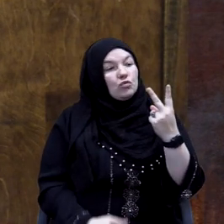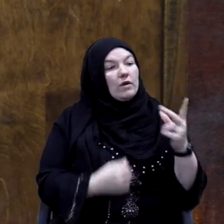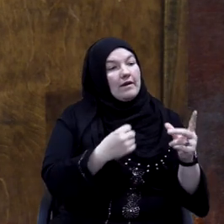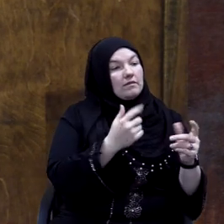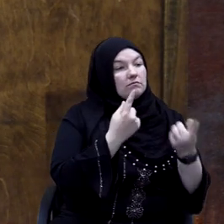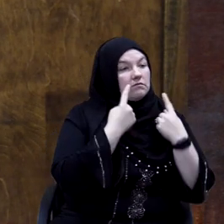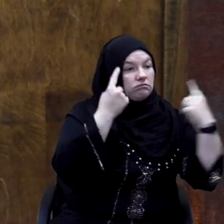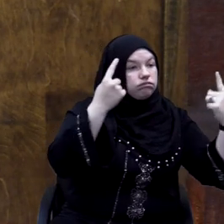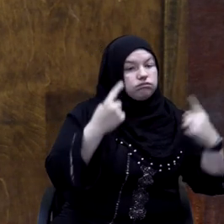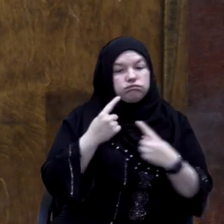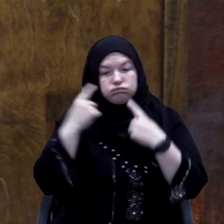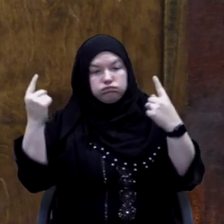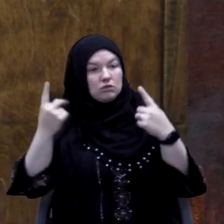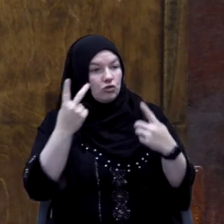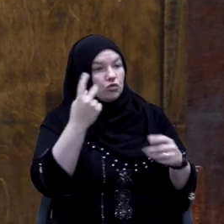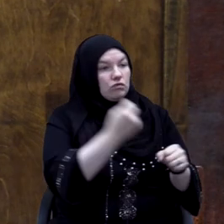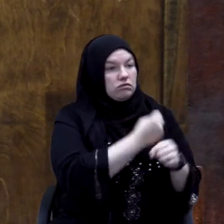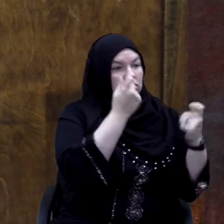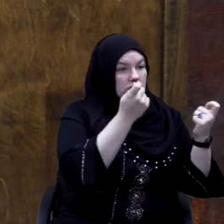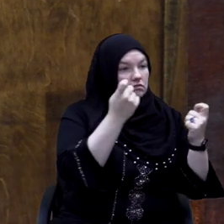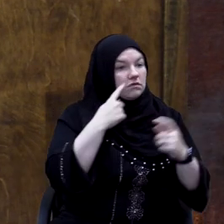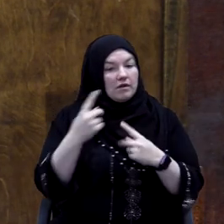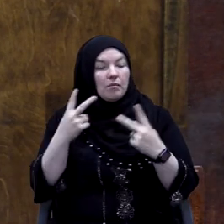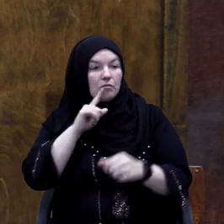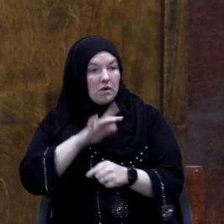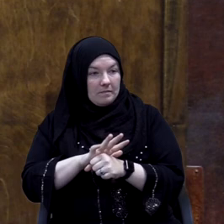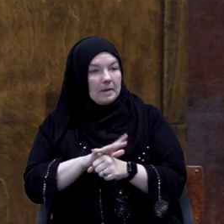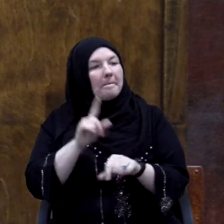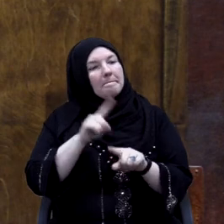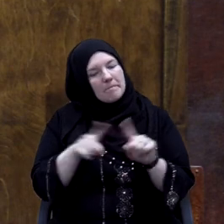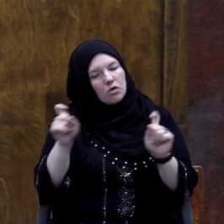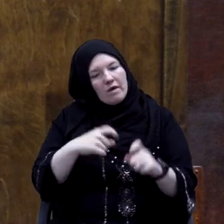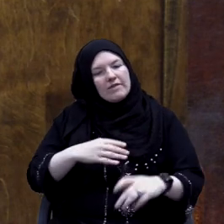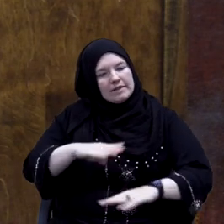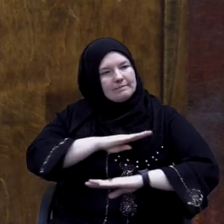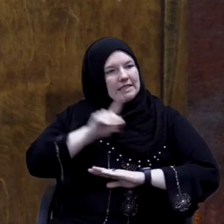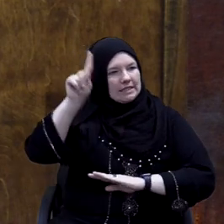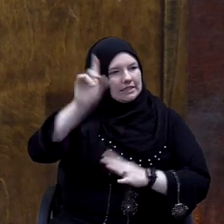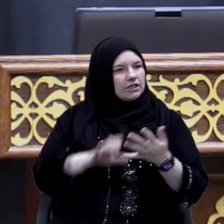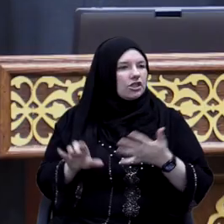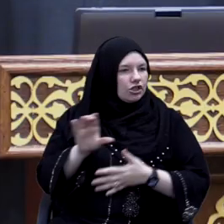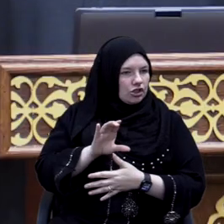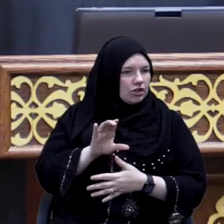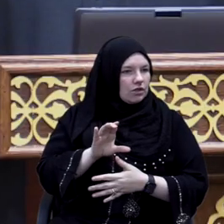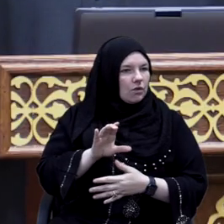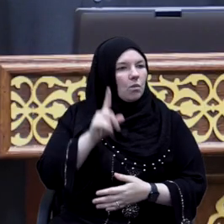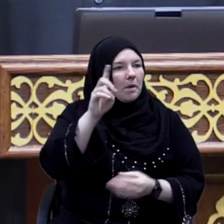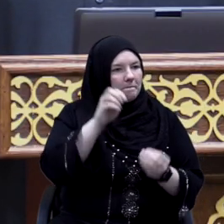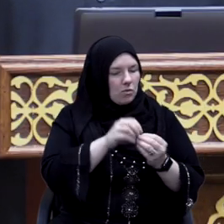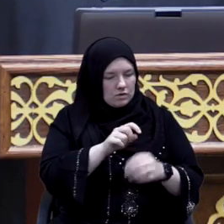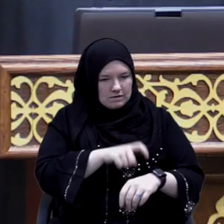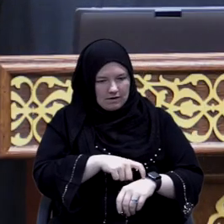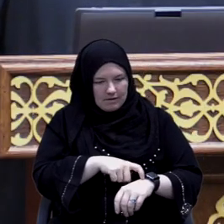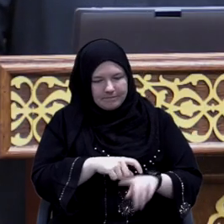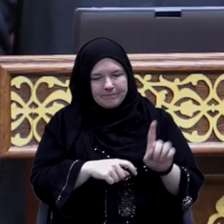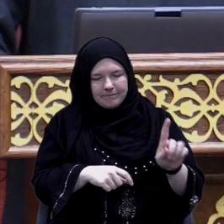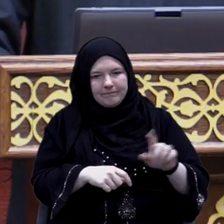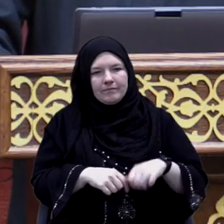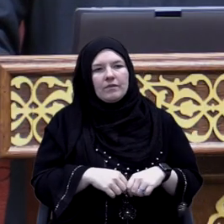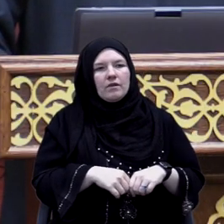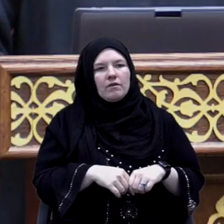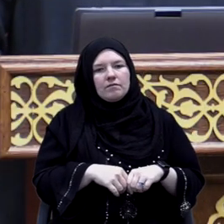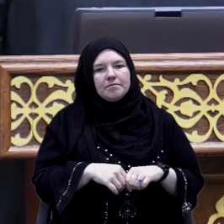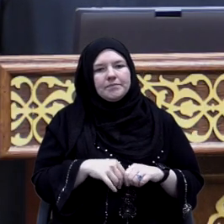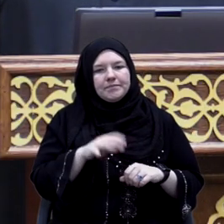promised, but you have to meet the conditions of Allah subhanahu wa ta'ala. One more time. أَلَا إِنَّ